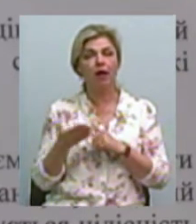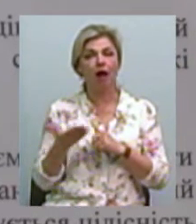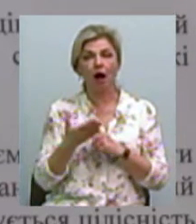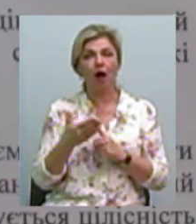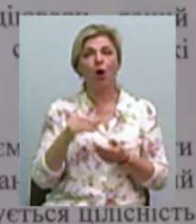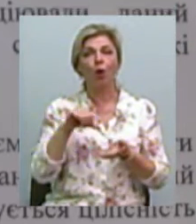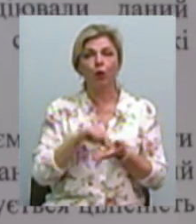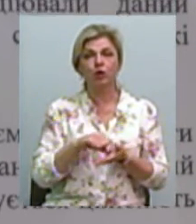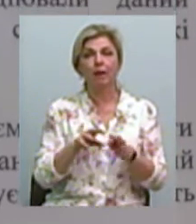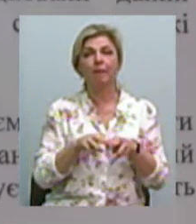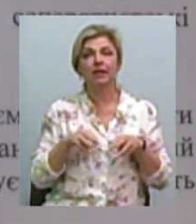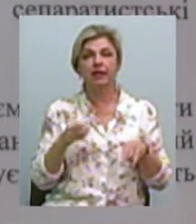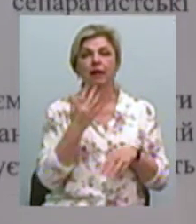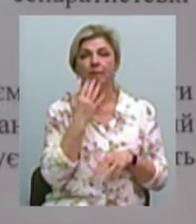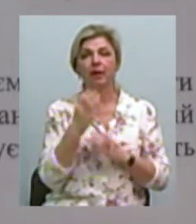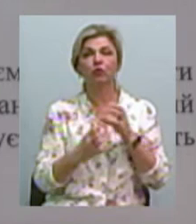міністра